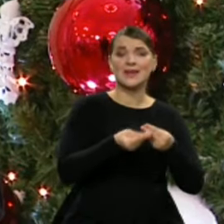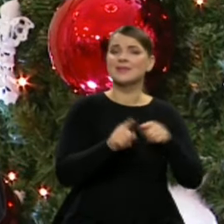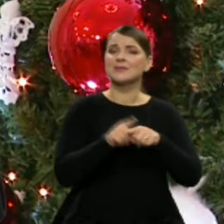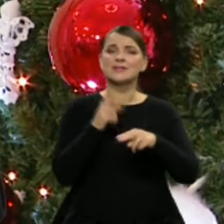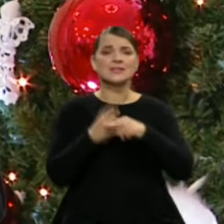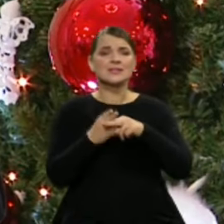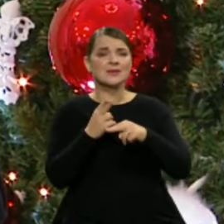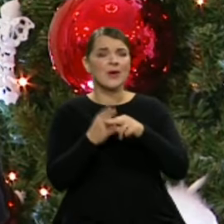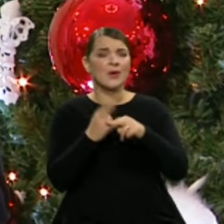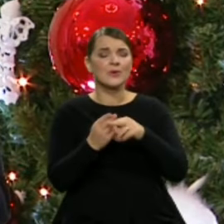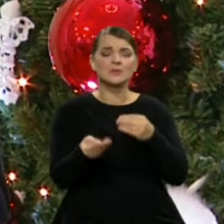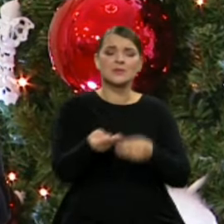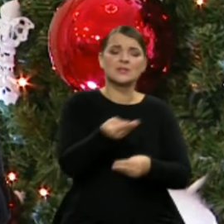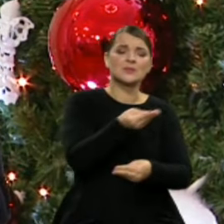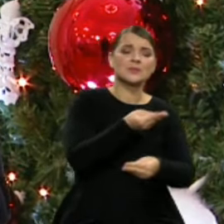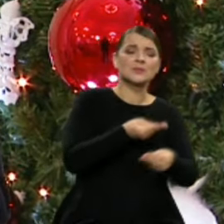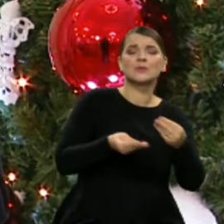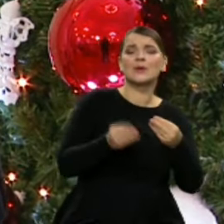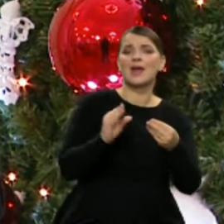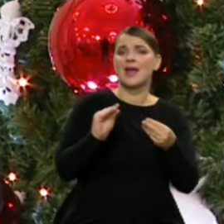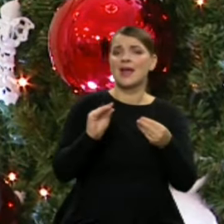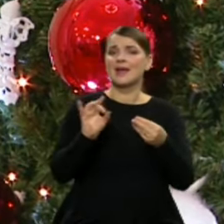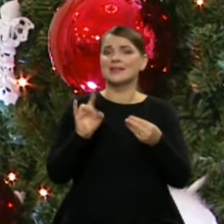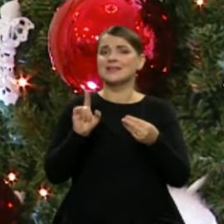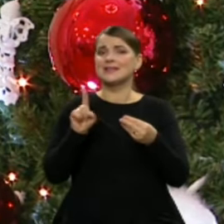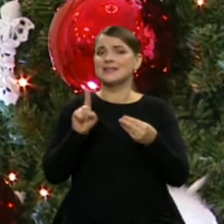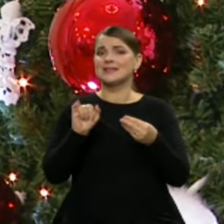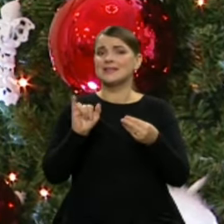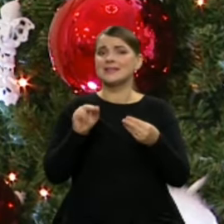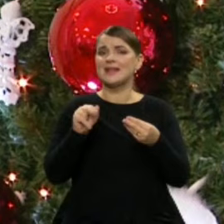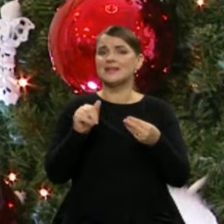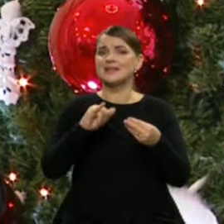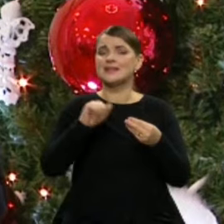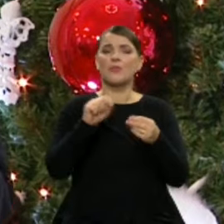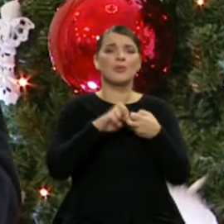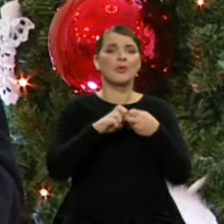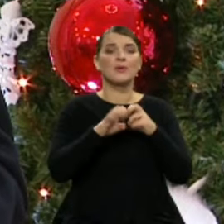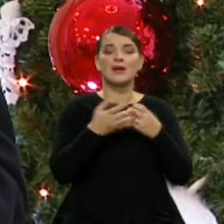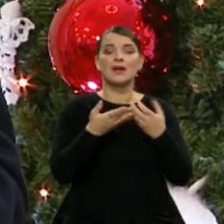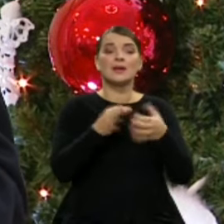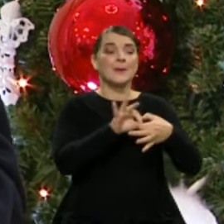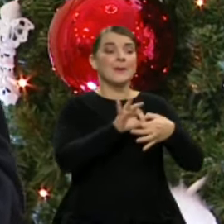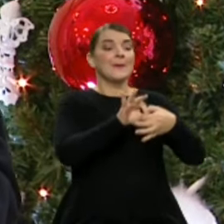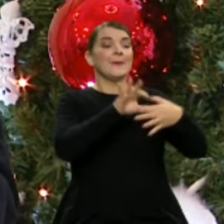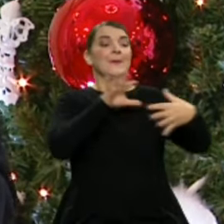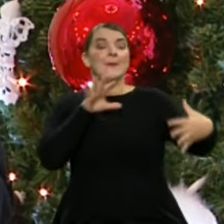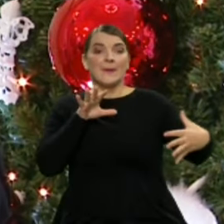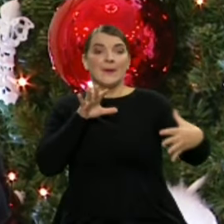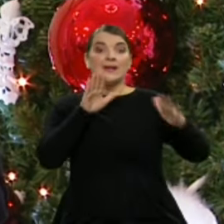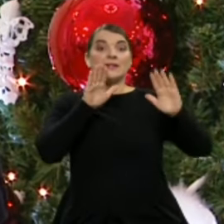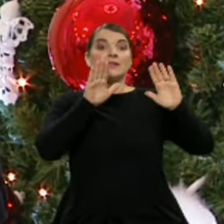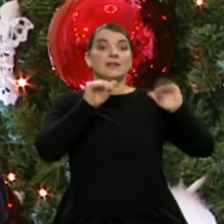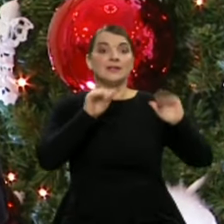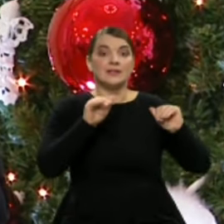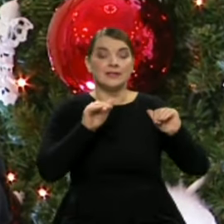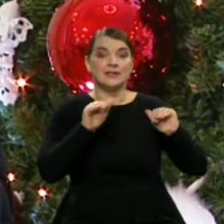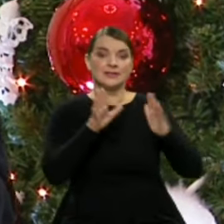skausmas, egzistencinis, yra išsiskirti, atsisveikinti su